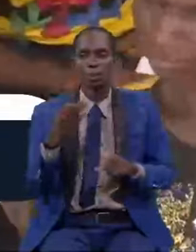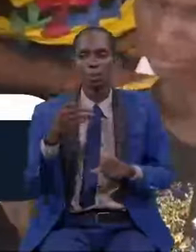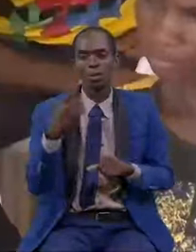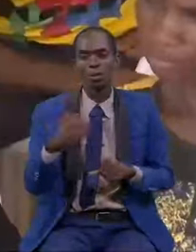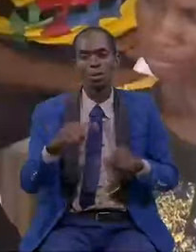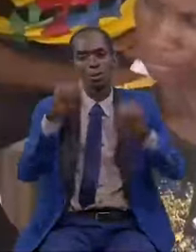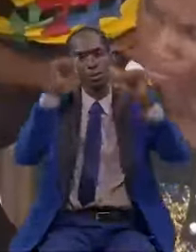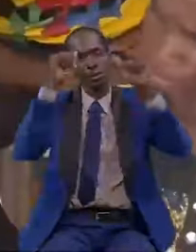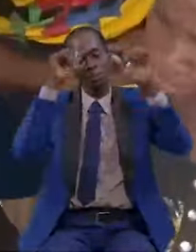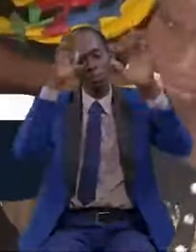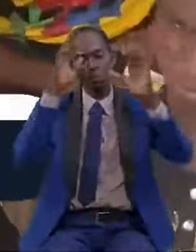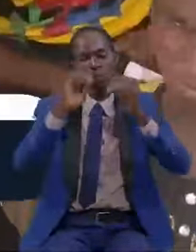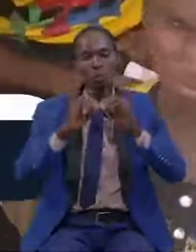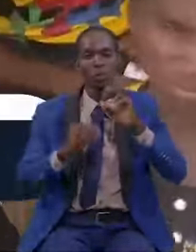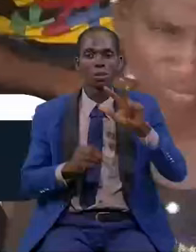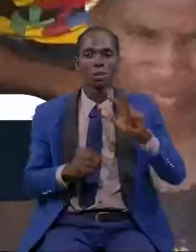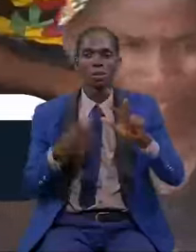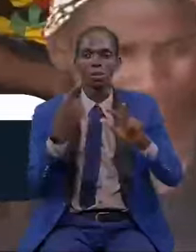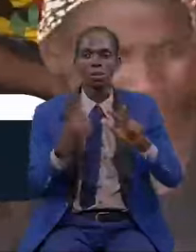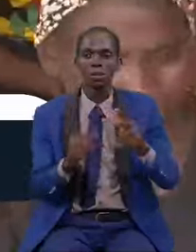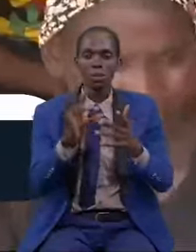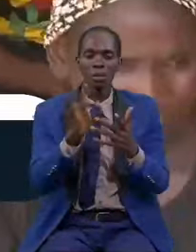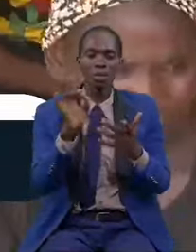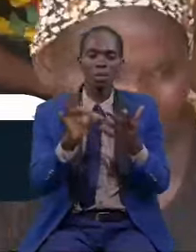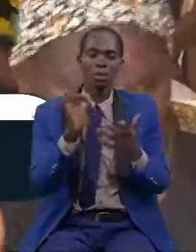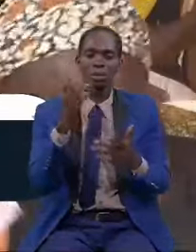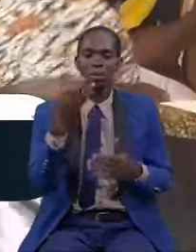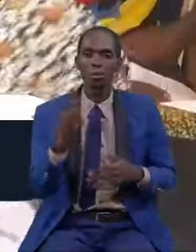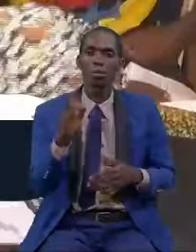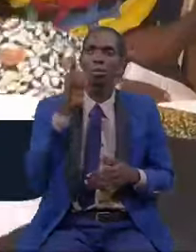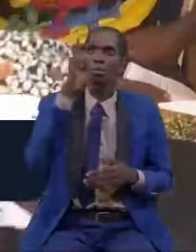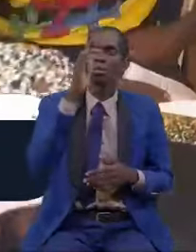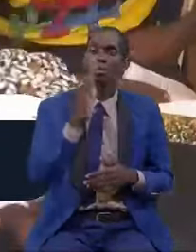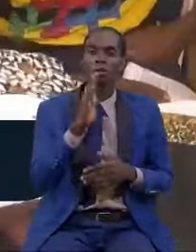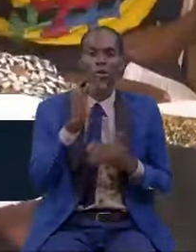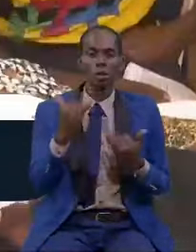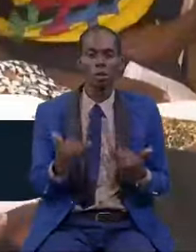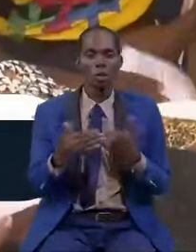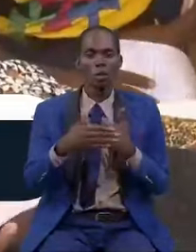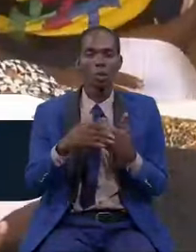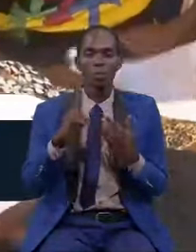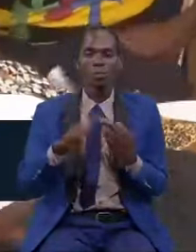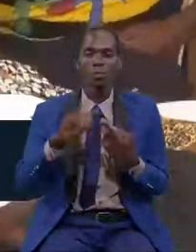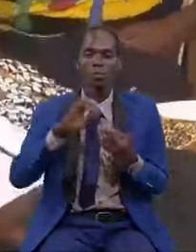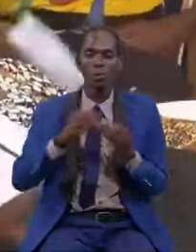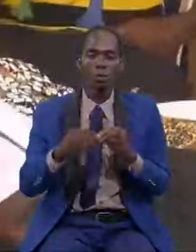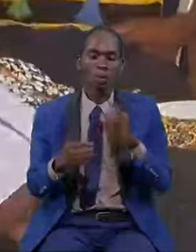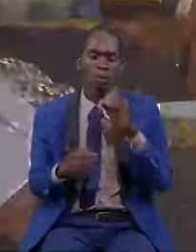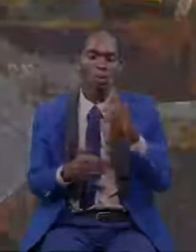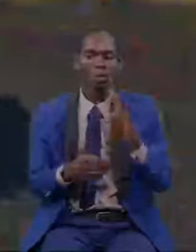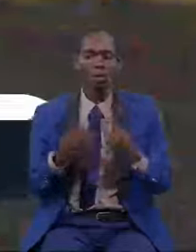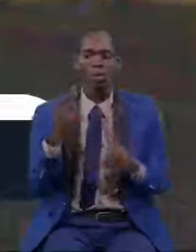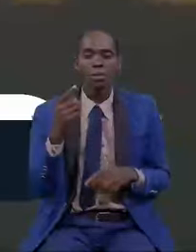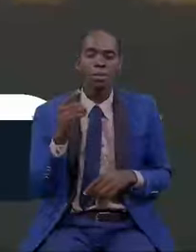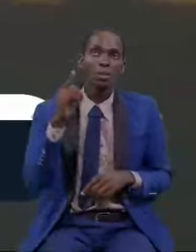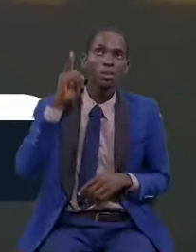Trois, l'élu de Dieu. Numéro un ici. Numéro un ici. Il